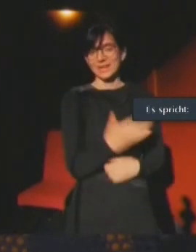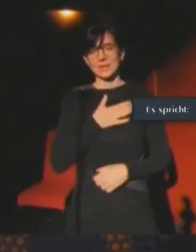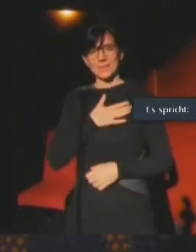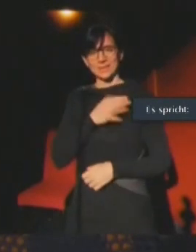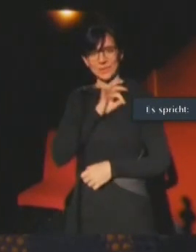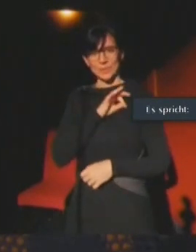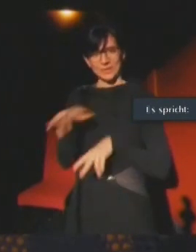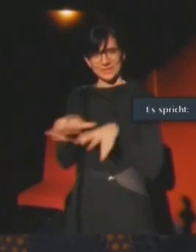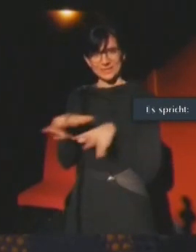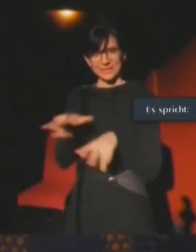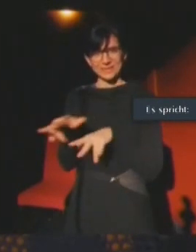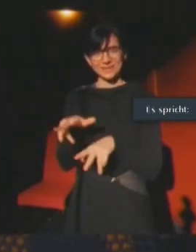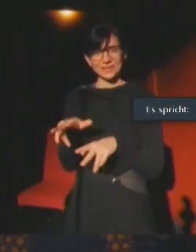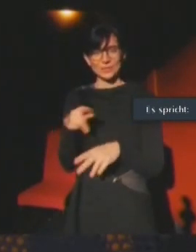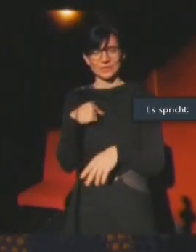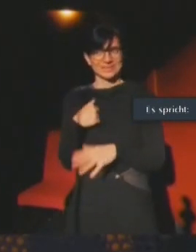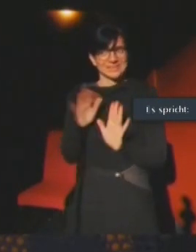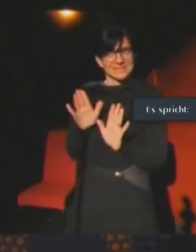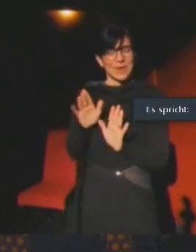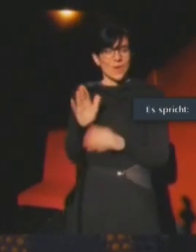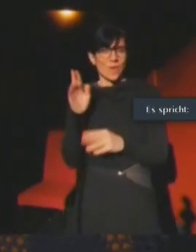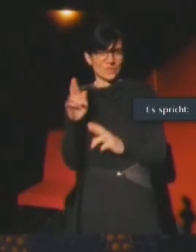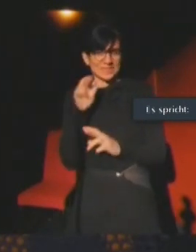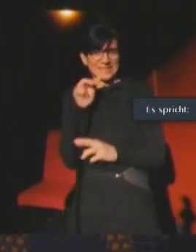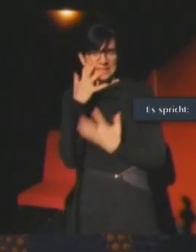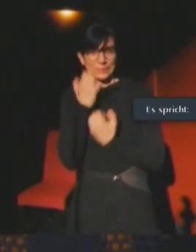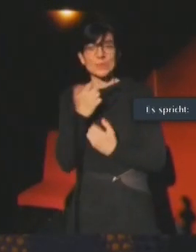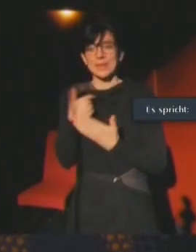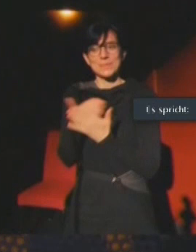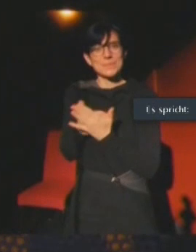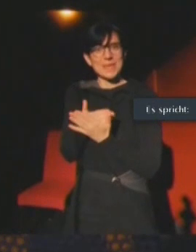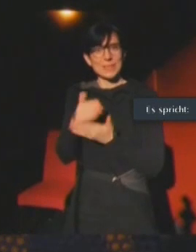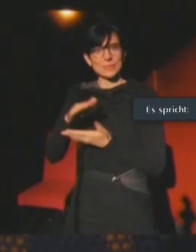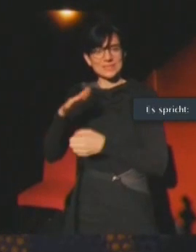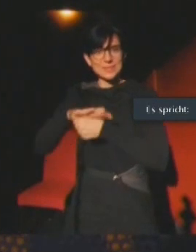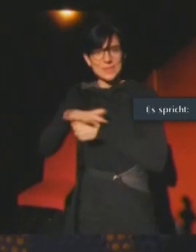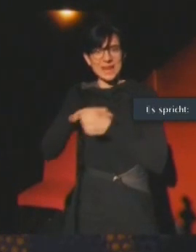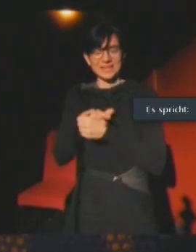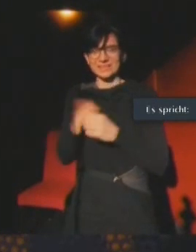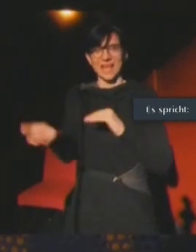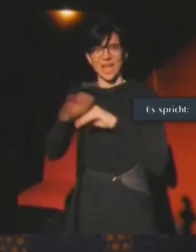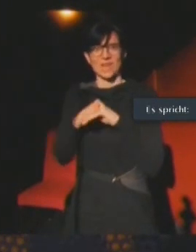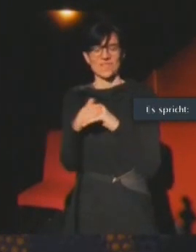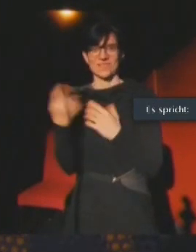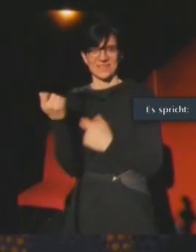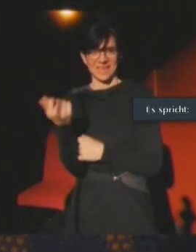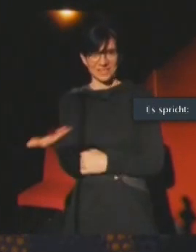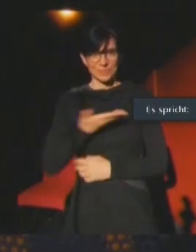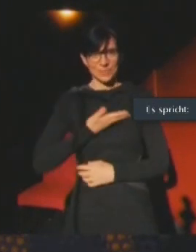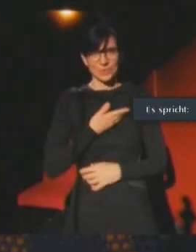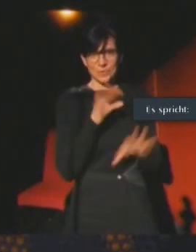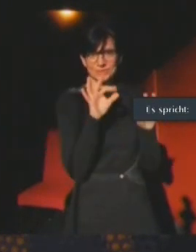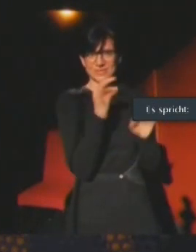der Regierung sind mir jetzt nicht böse, dass der Bildungssektor hier so dominant ist. 10% in den Jugendbereich und